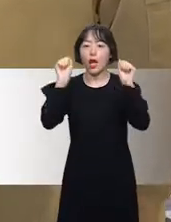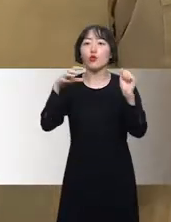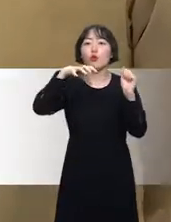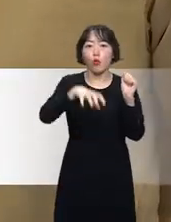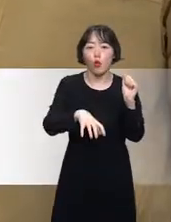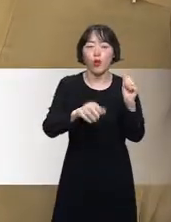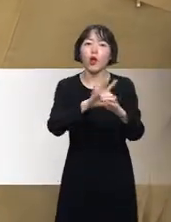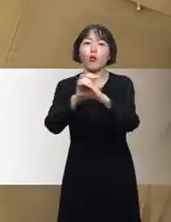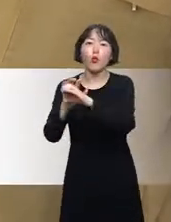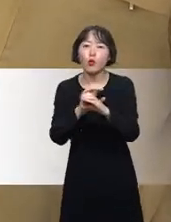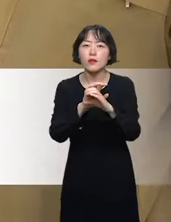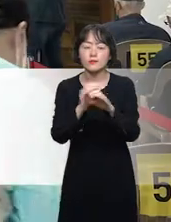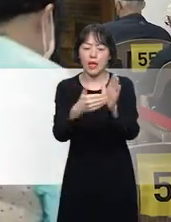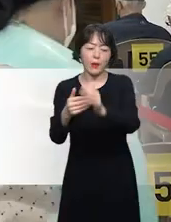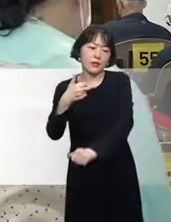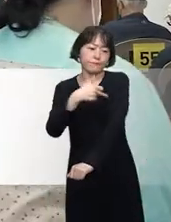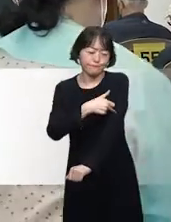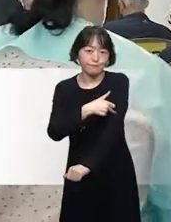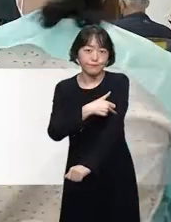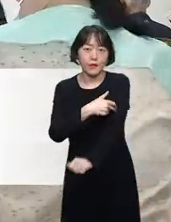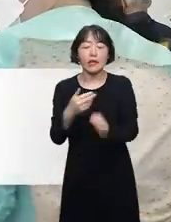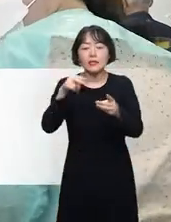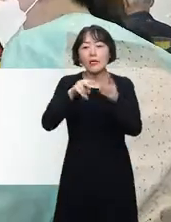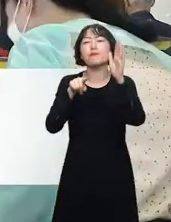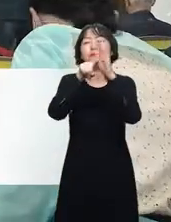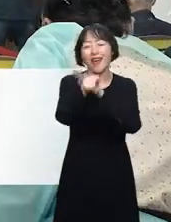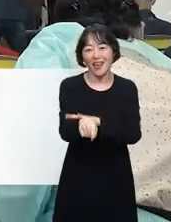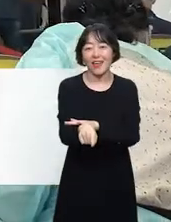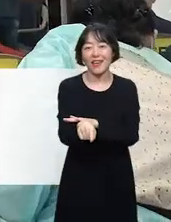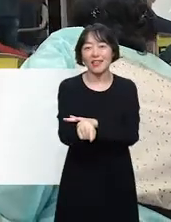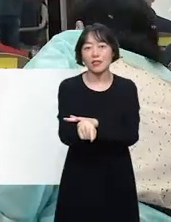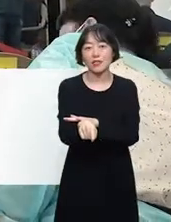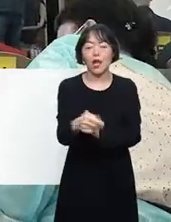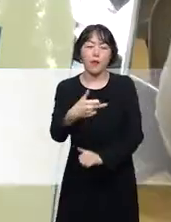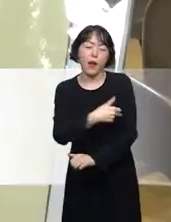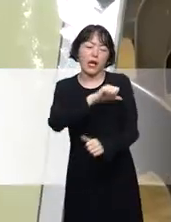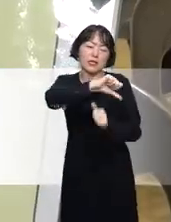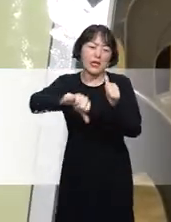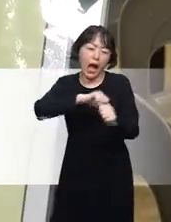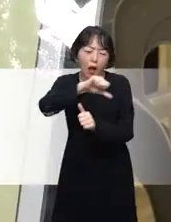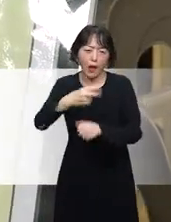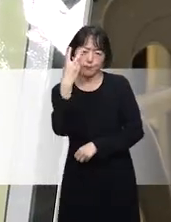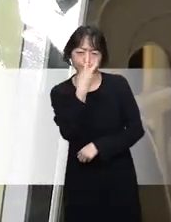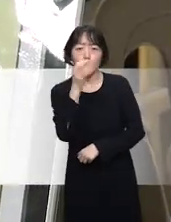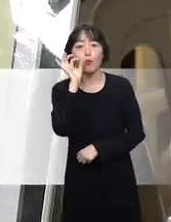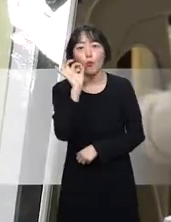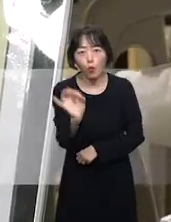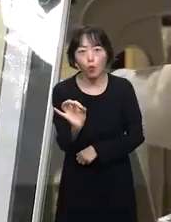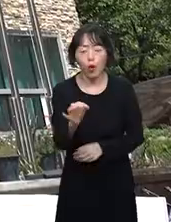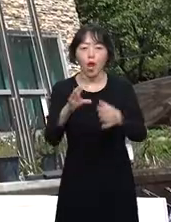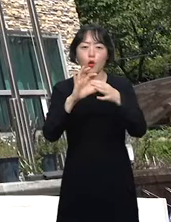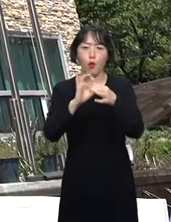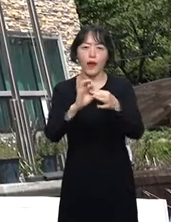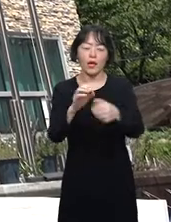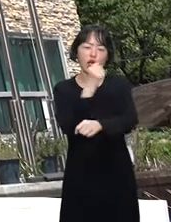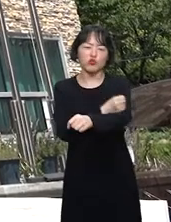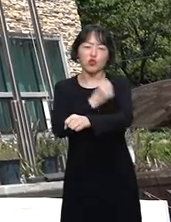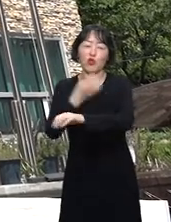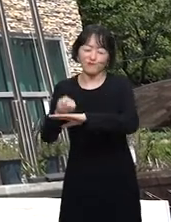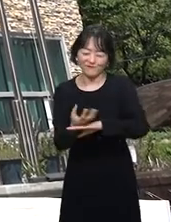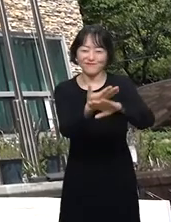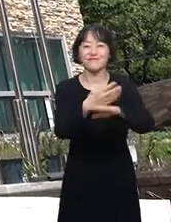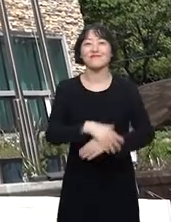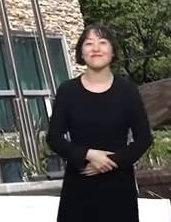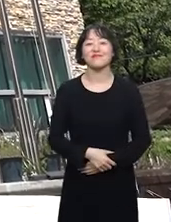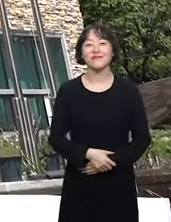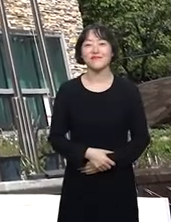예방접종센터를 방문했는데요. 백신 접종 상황을 점검하고 관계자들의 노고를 격려했습니다. 마지막으로